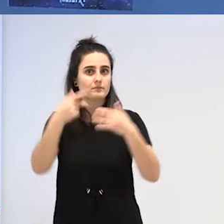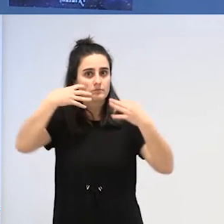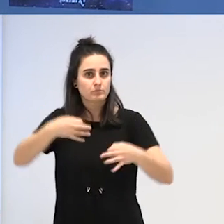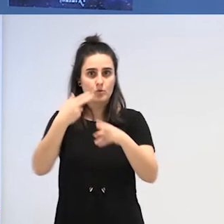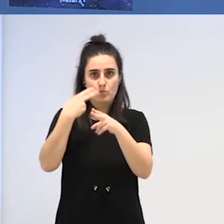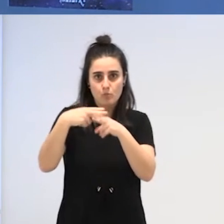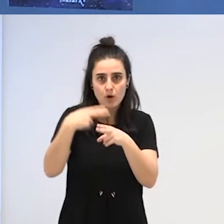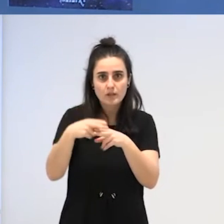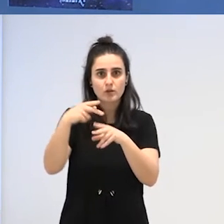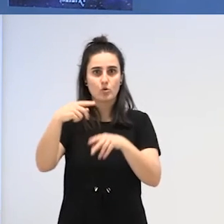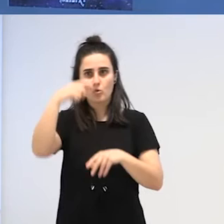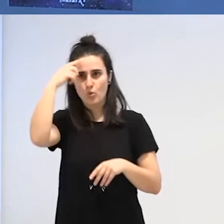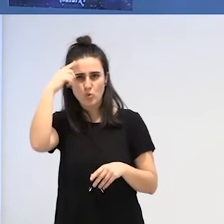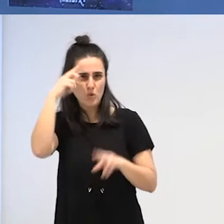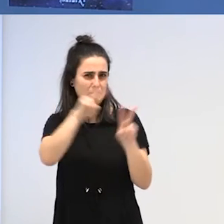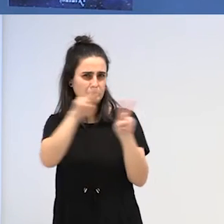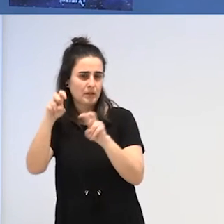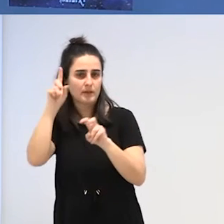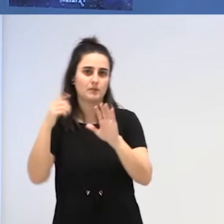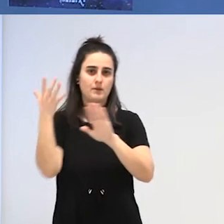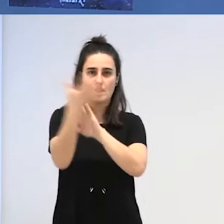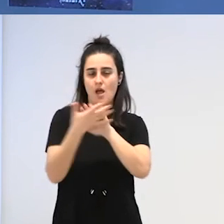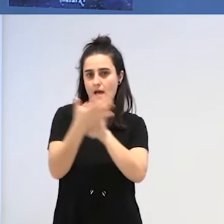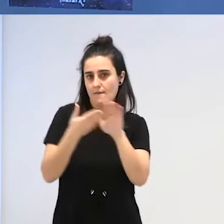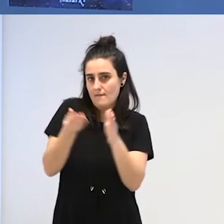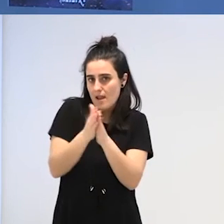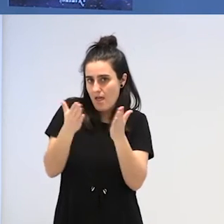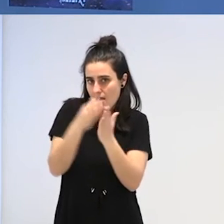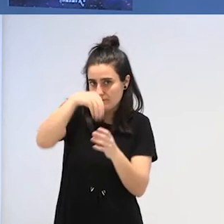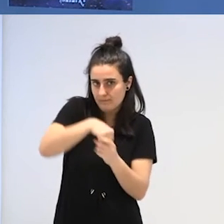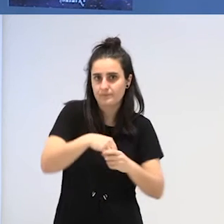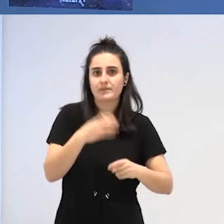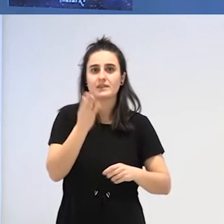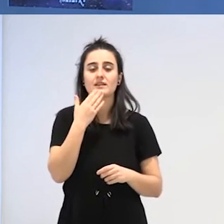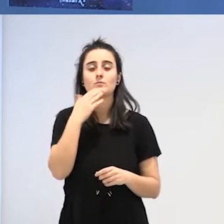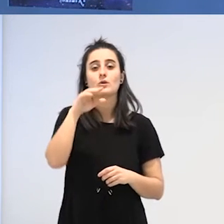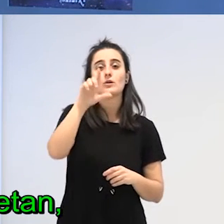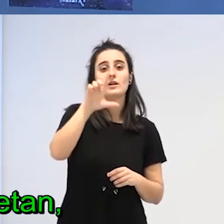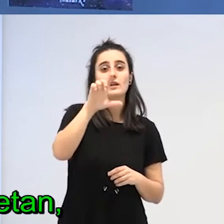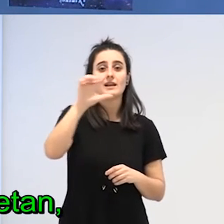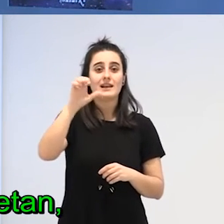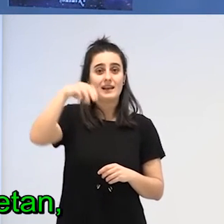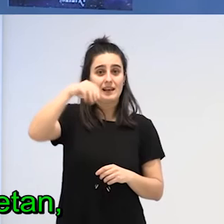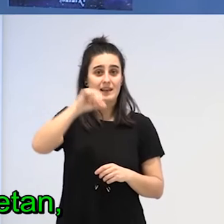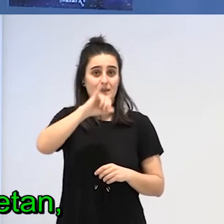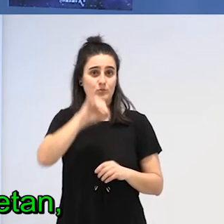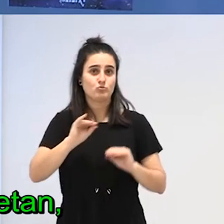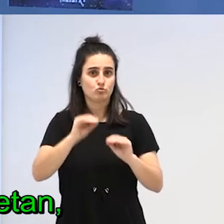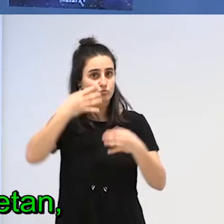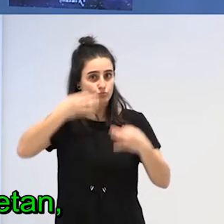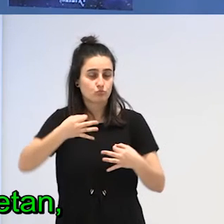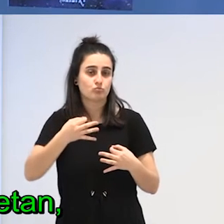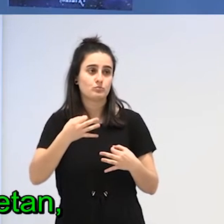kulturalarekin zerikusia daukaten ba, kontuak, ez? Adibidez, ba, Lemoizko bueno, bere realitatean,